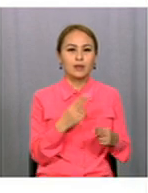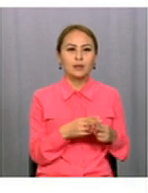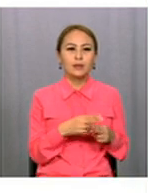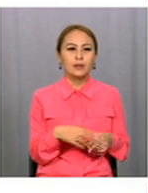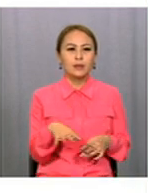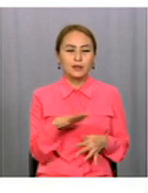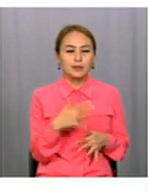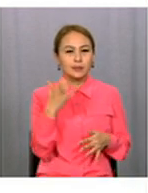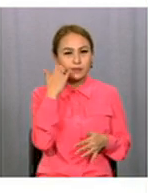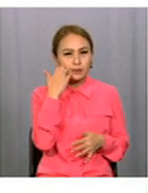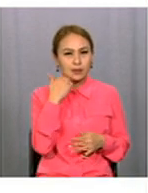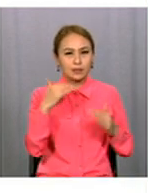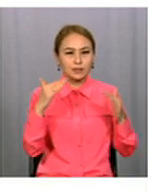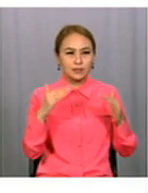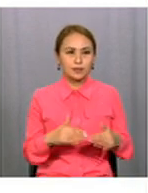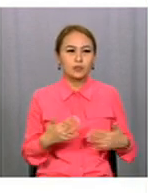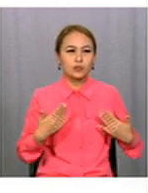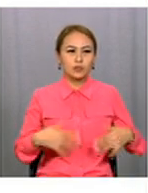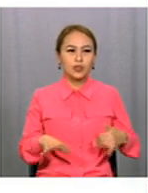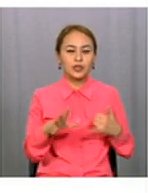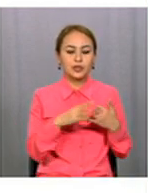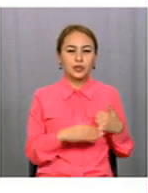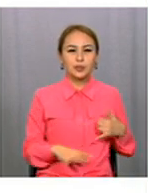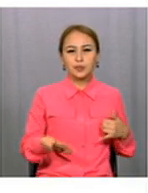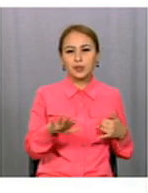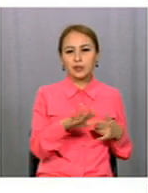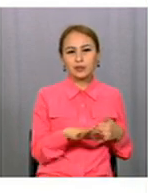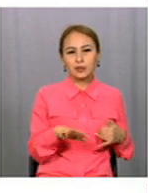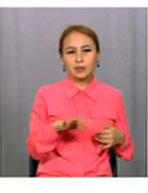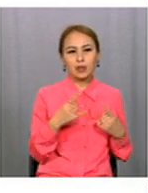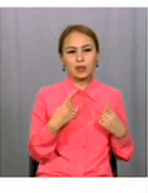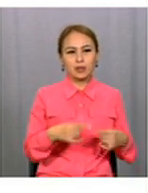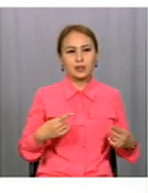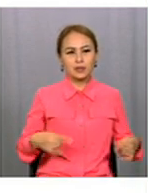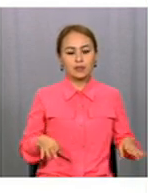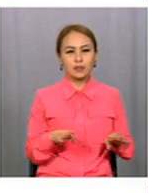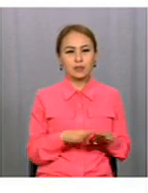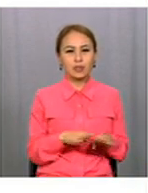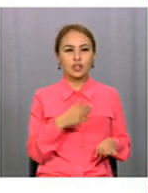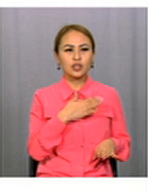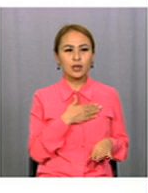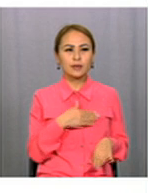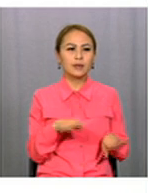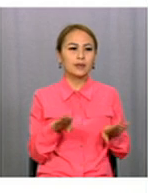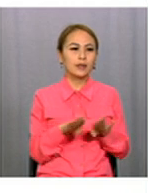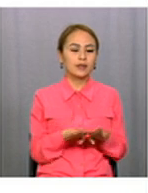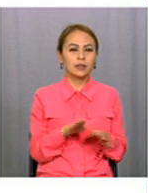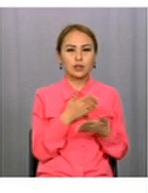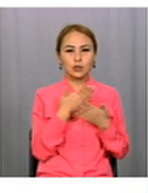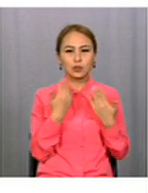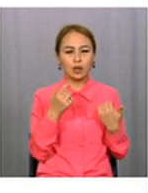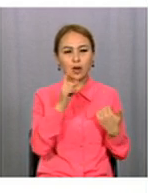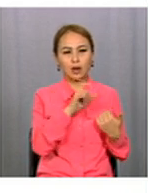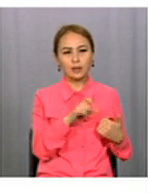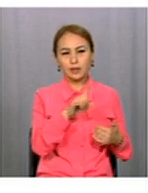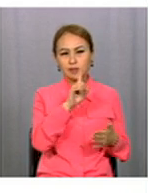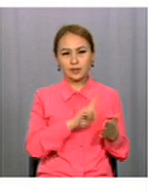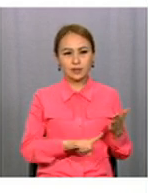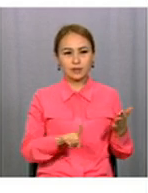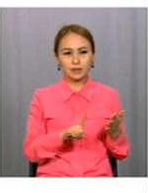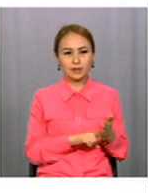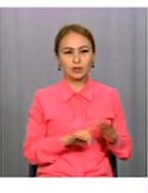шіріп, тозуынан жер бетіндегі алып құрлықтың жанды нәрседей теңселуі адам сенгісіз